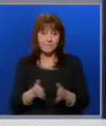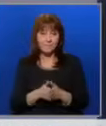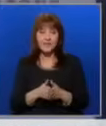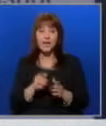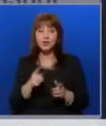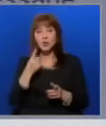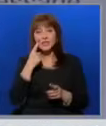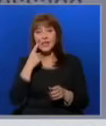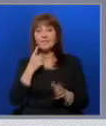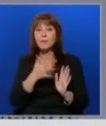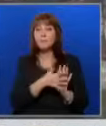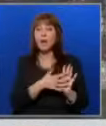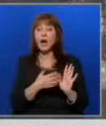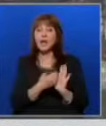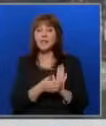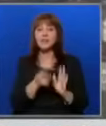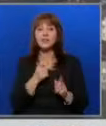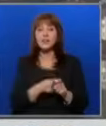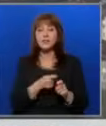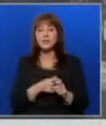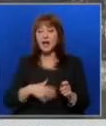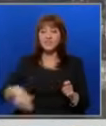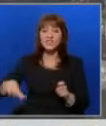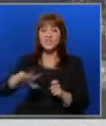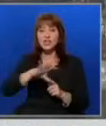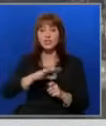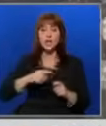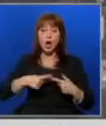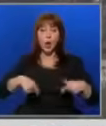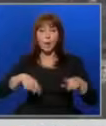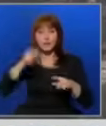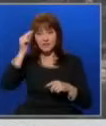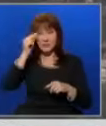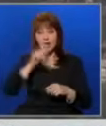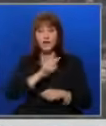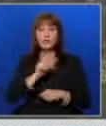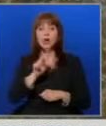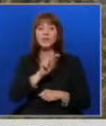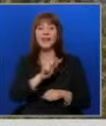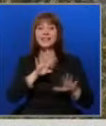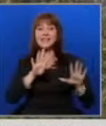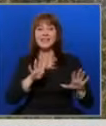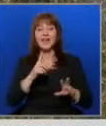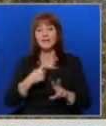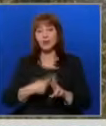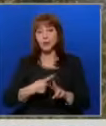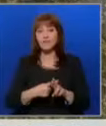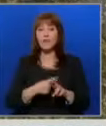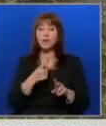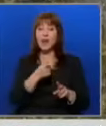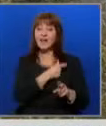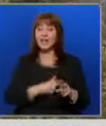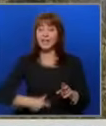тест по график ще бъде проведен във всички области на страната до 29 ноември, когато е предвиден и национален тест